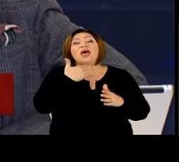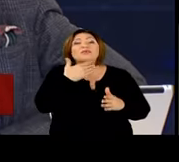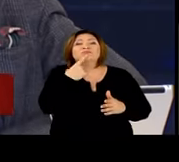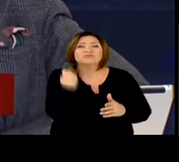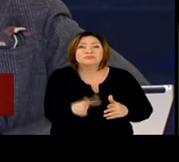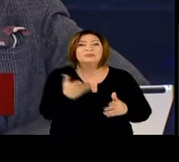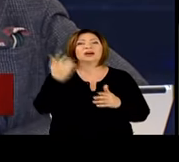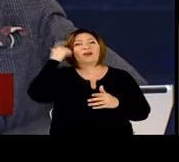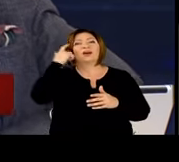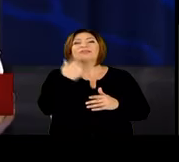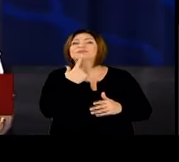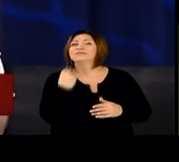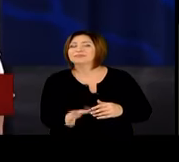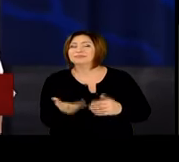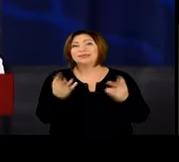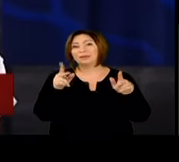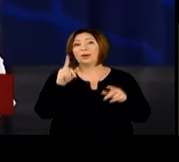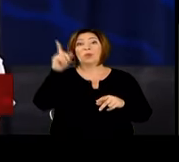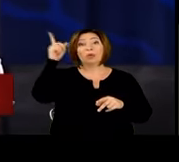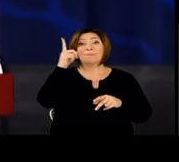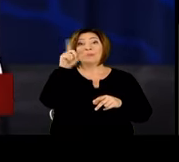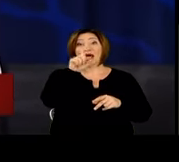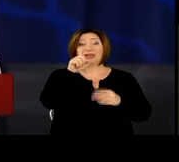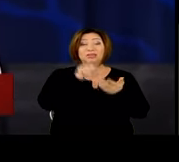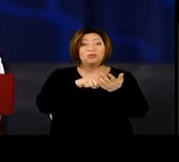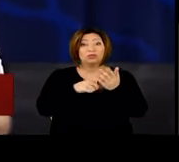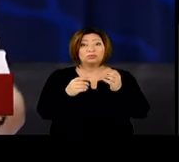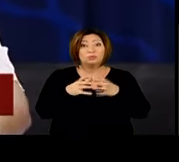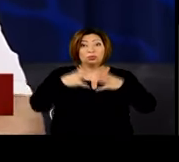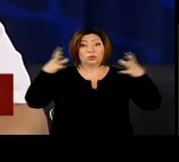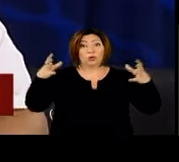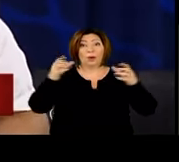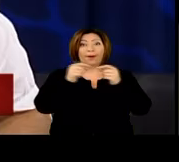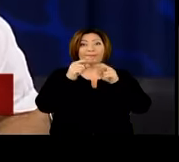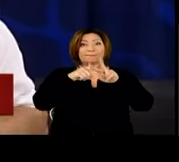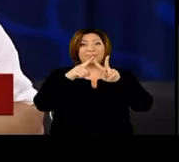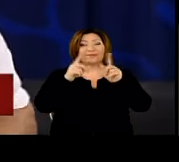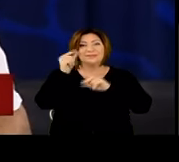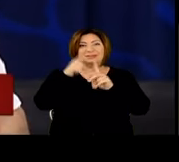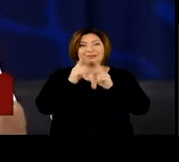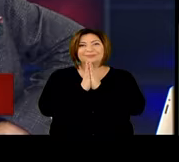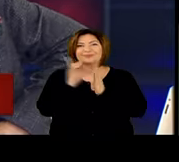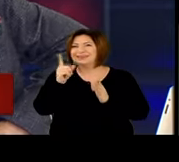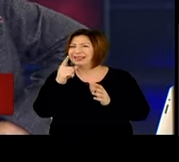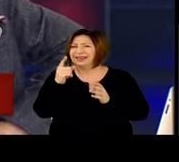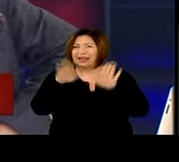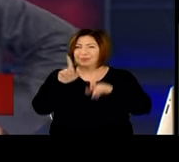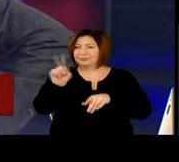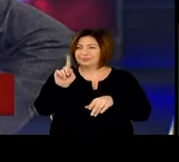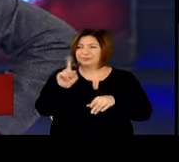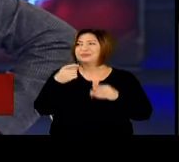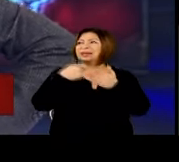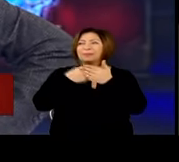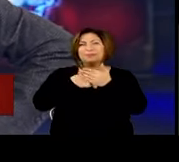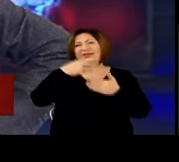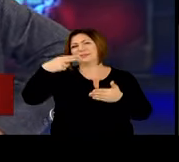lezzetli olur, ne kafası lezzetli olur. Bir ayda tavuk yetişiyor. Bir ayda. Mesela Bambit'ten alıyoruz. İsim hani. Söylemeyin. Birçok markamız,